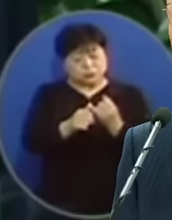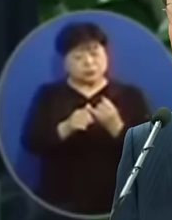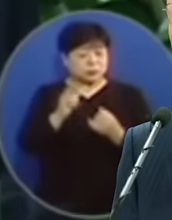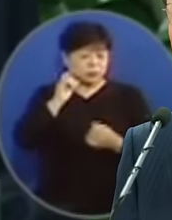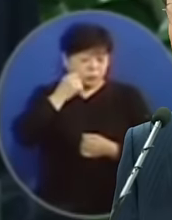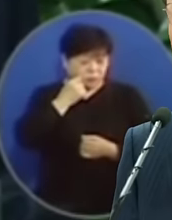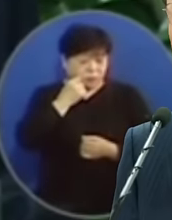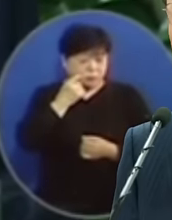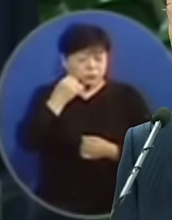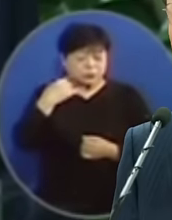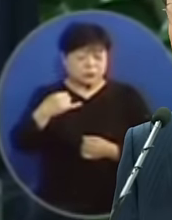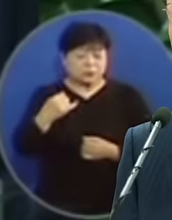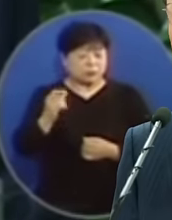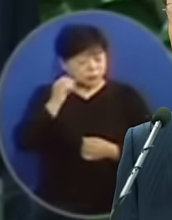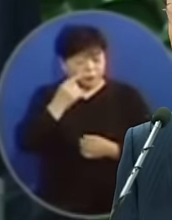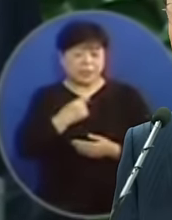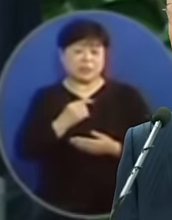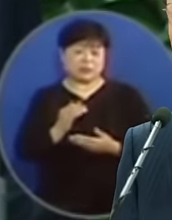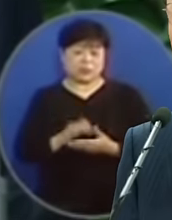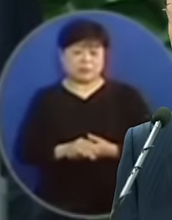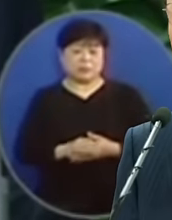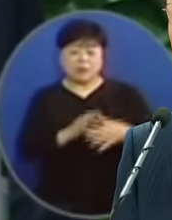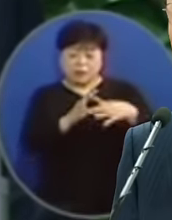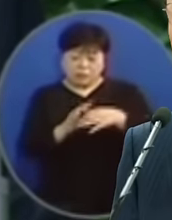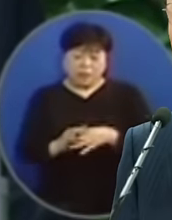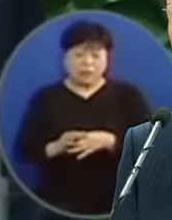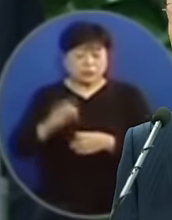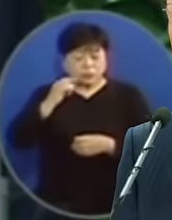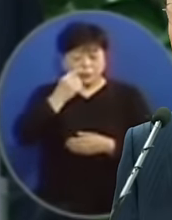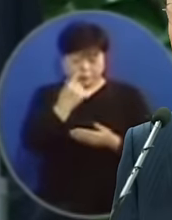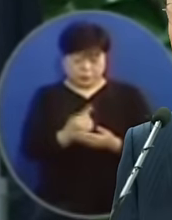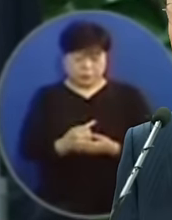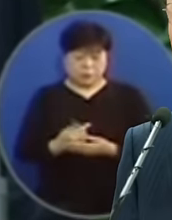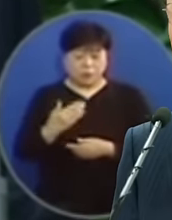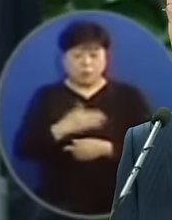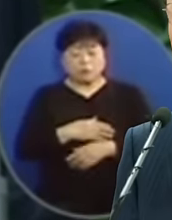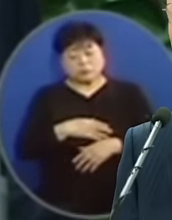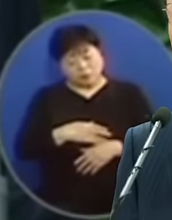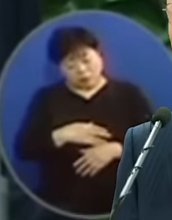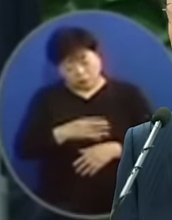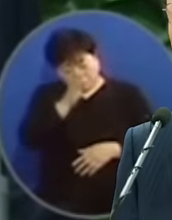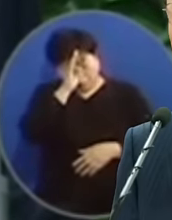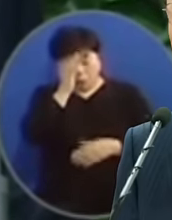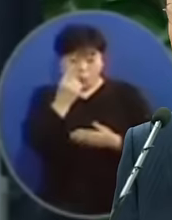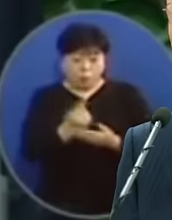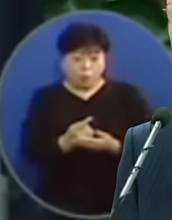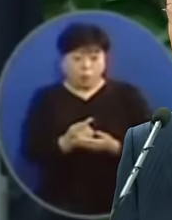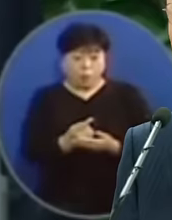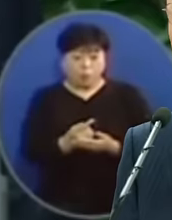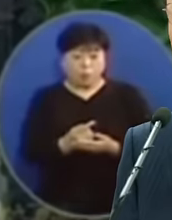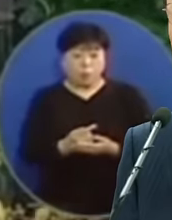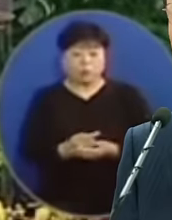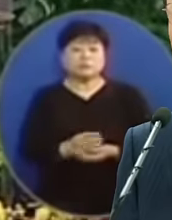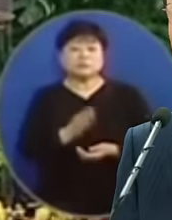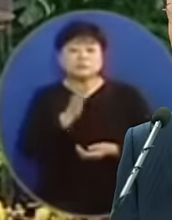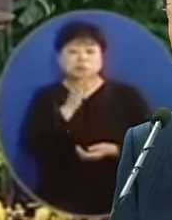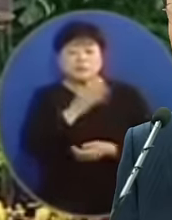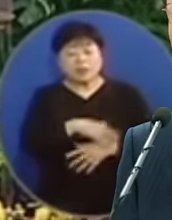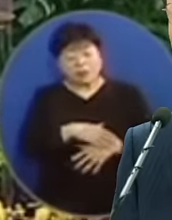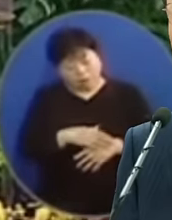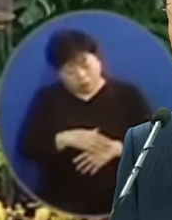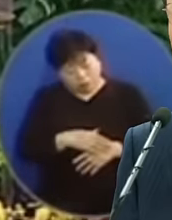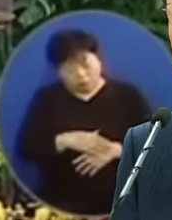어려움, 부모 자식간의 어려움 끊임없이 다가오는 것입니다. 육체적인 허약도 다가오지요. 육신이 병들고